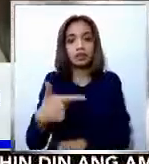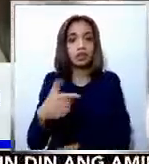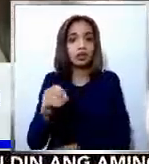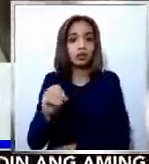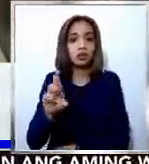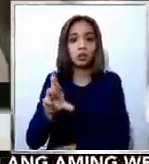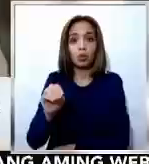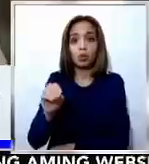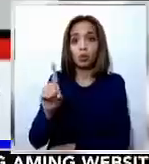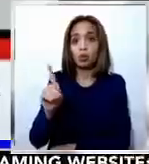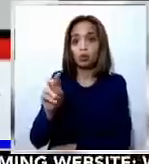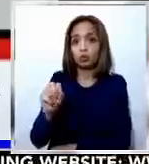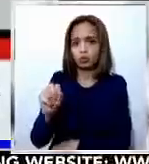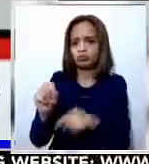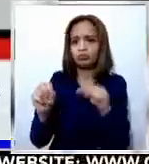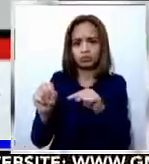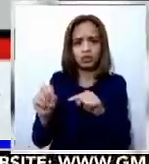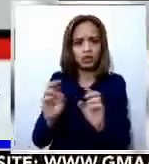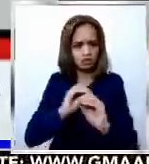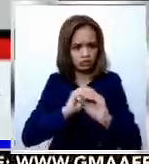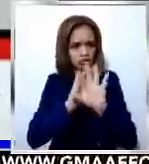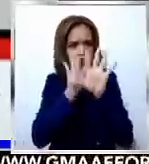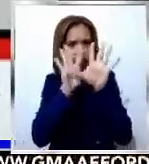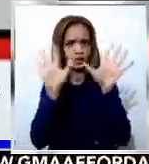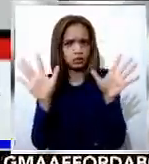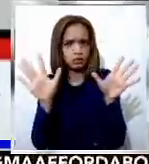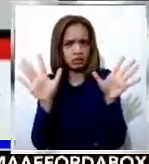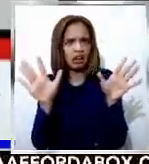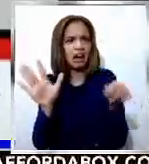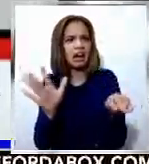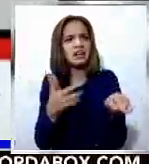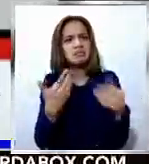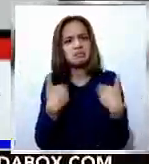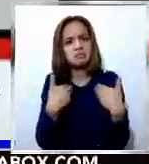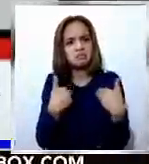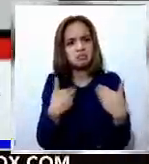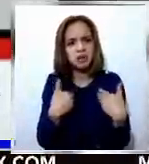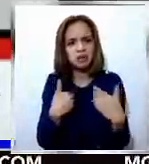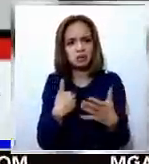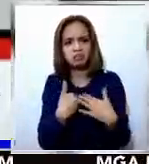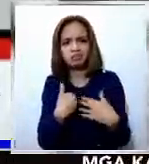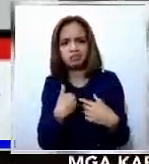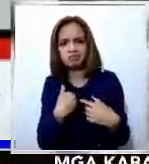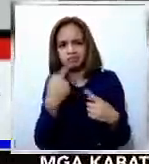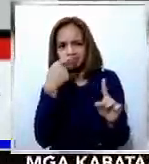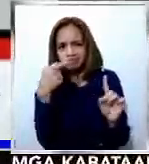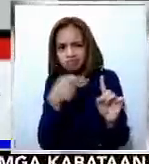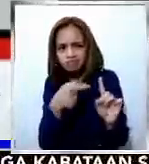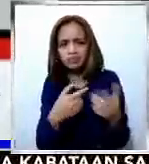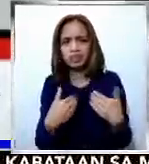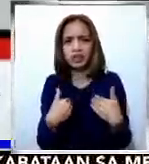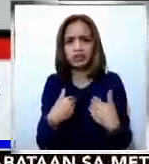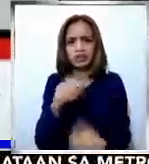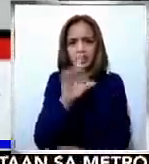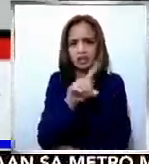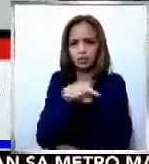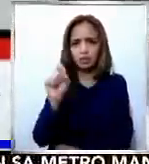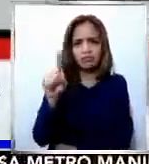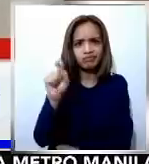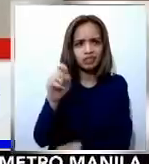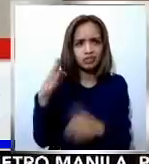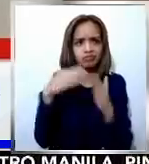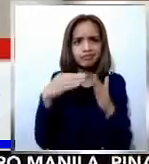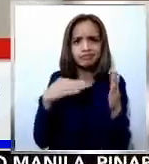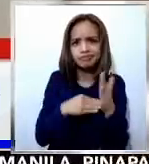initial findings ng komite na may favoritism sa Pharmaly na nakakuha ng 8 to 11 billion pesos na kontrata mula sa